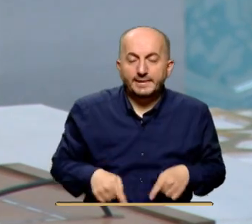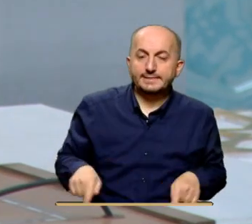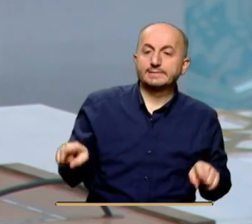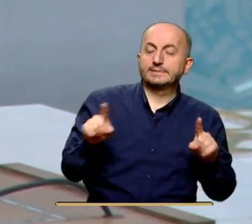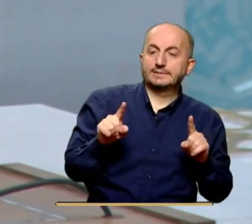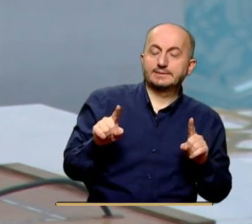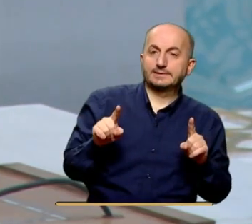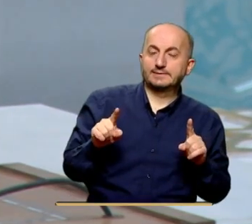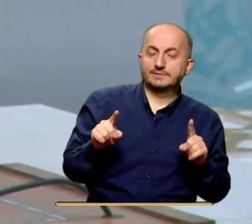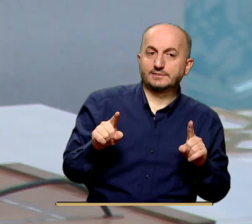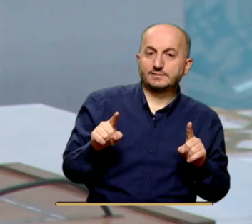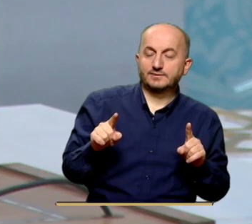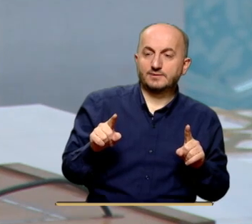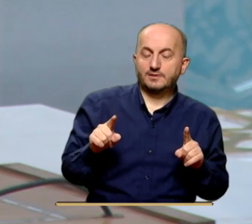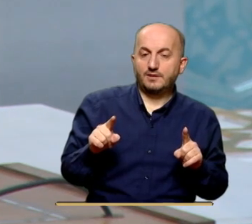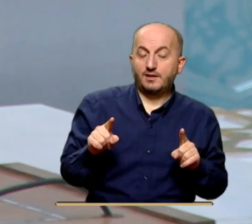Bizim